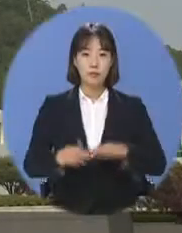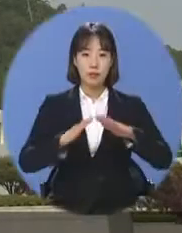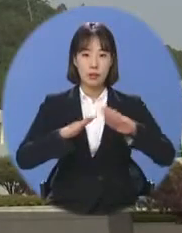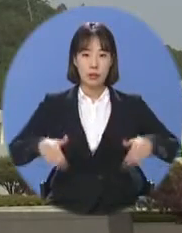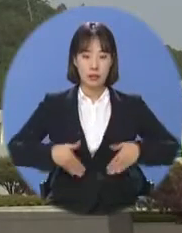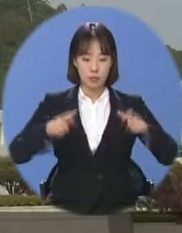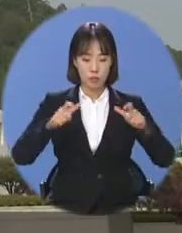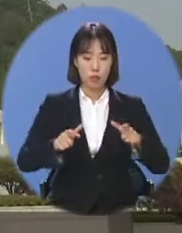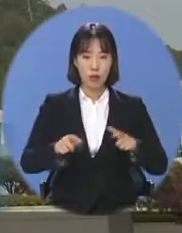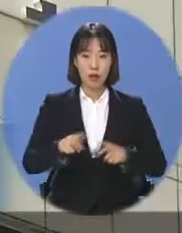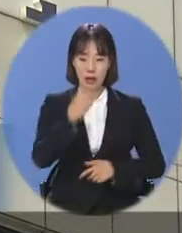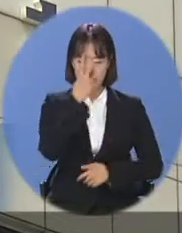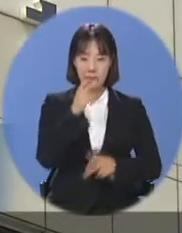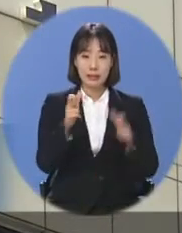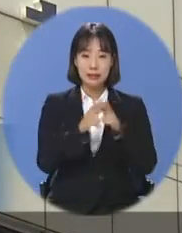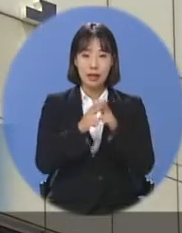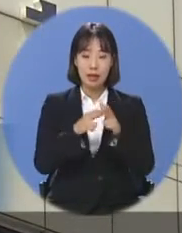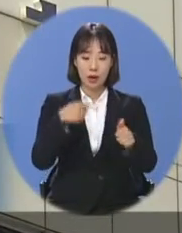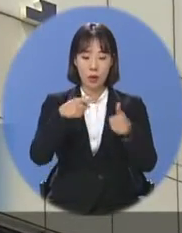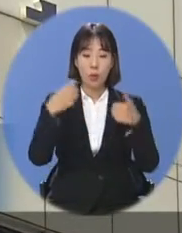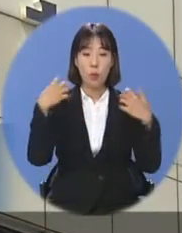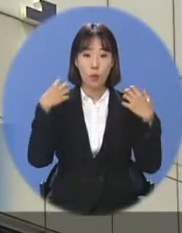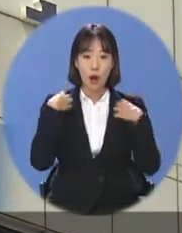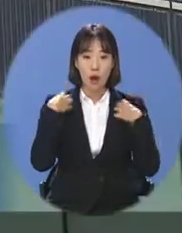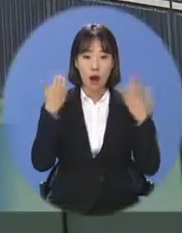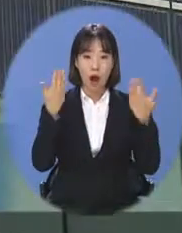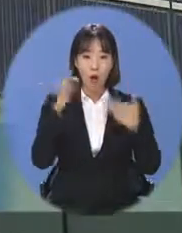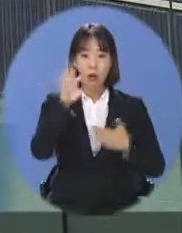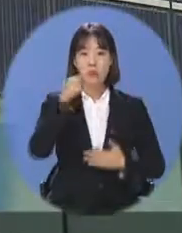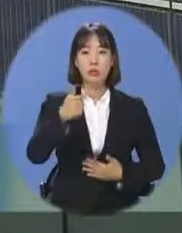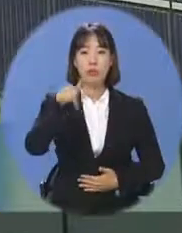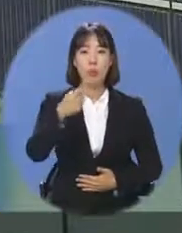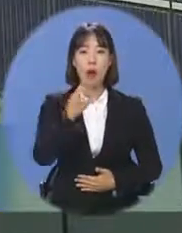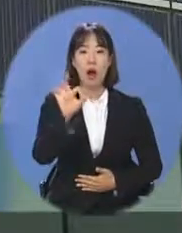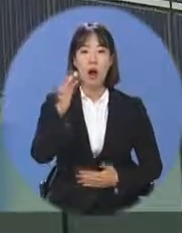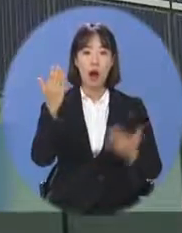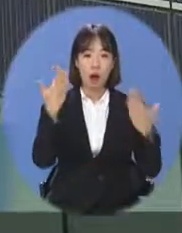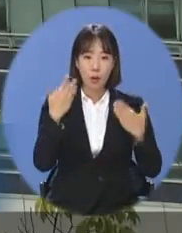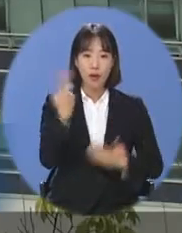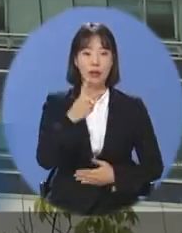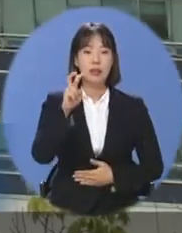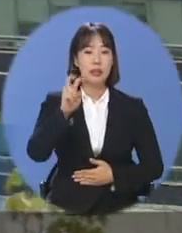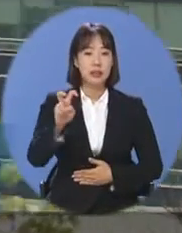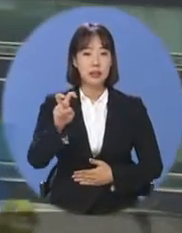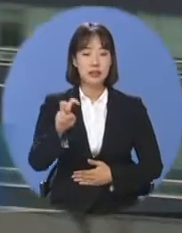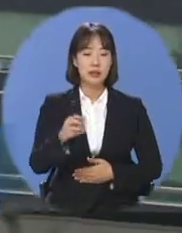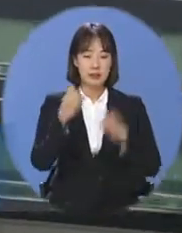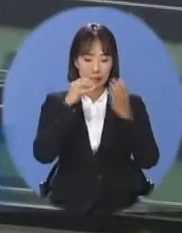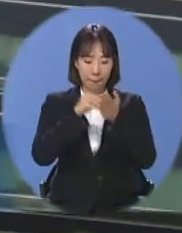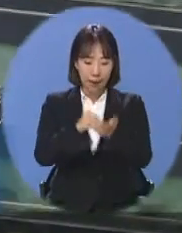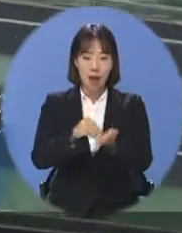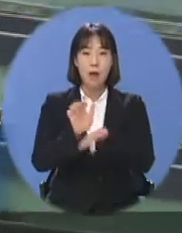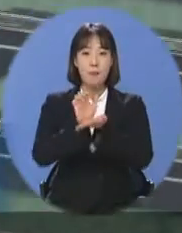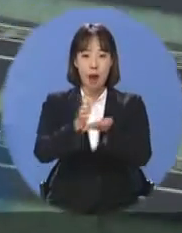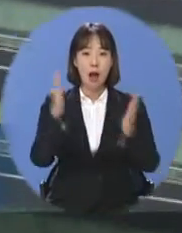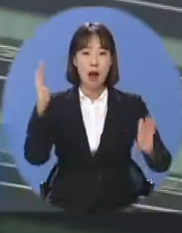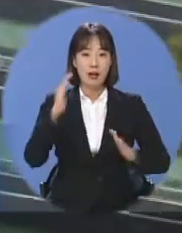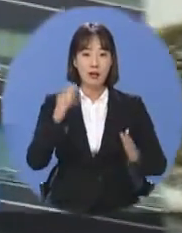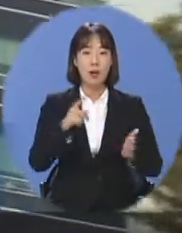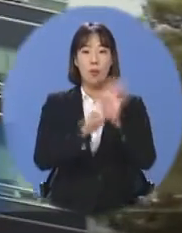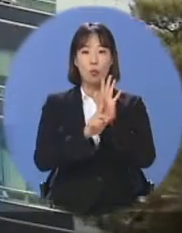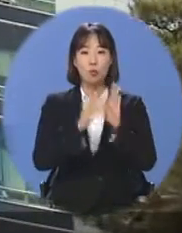전남에서 유일하게 시각장애인 교육을 담당하고 있는 영암군 은광학교가 2020학년도 신입생과 편입생을 모집합니다.